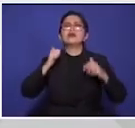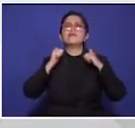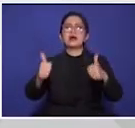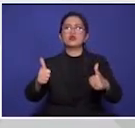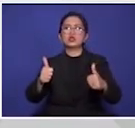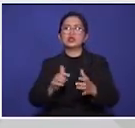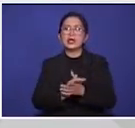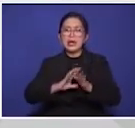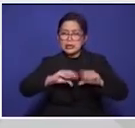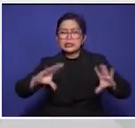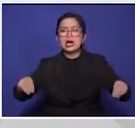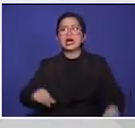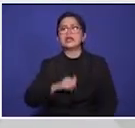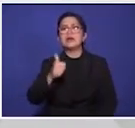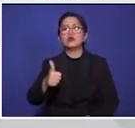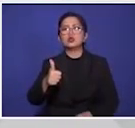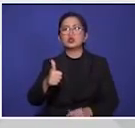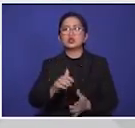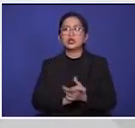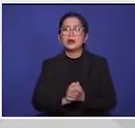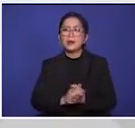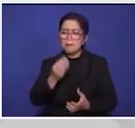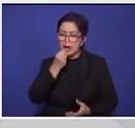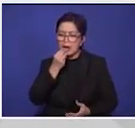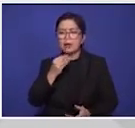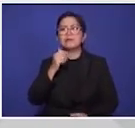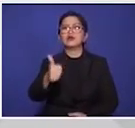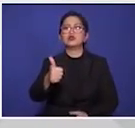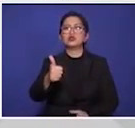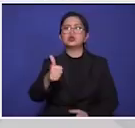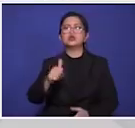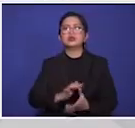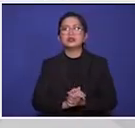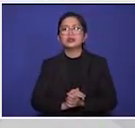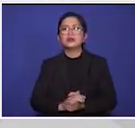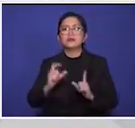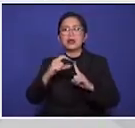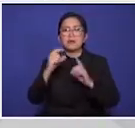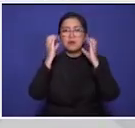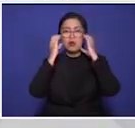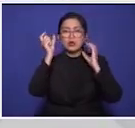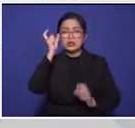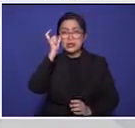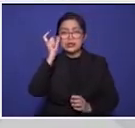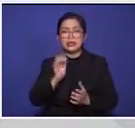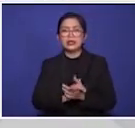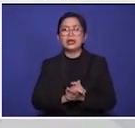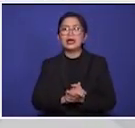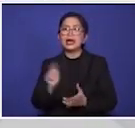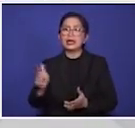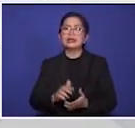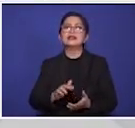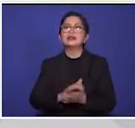mata pencaharian dan biaya hidup yang terjangkau Prabowo sandi akan berpihak kepada rakyat Prabu sandi akan memastikan